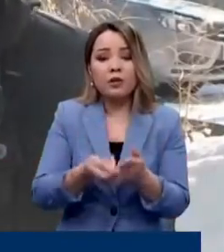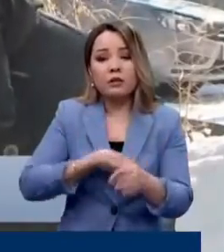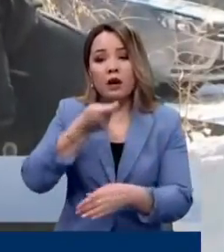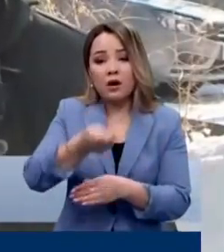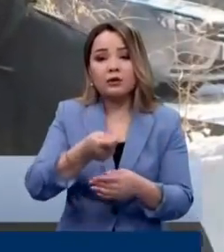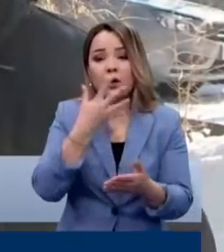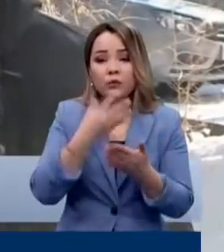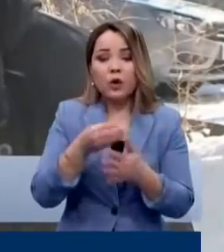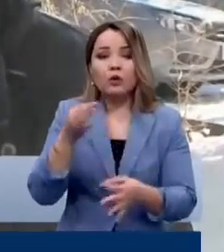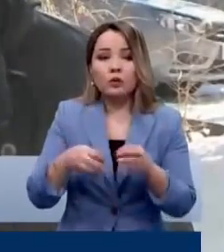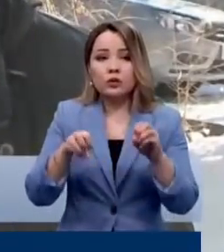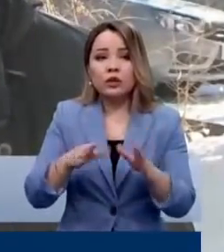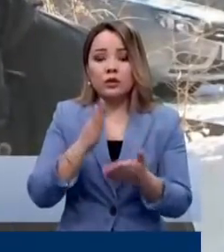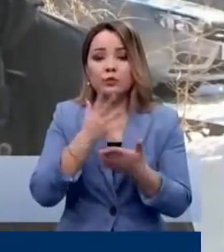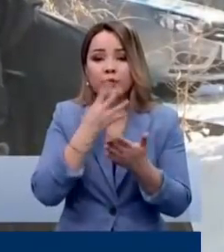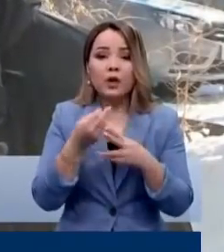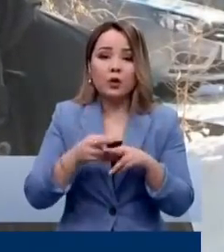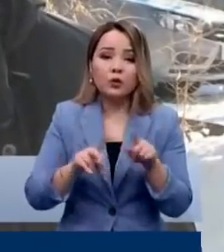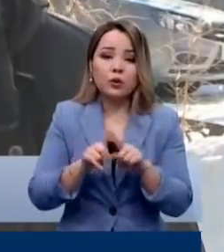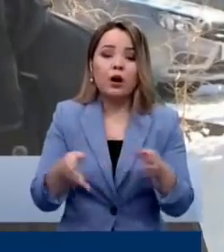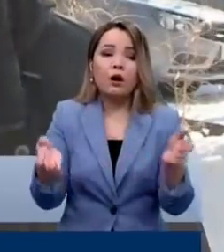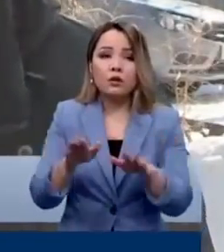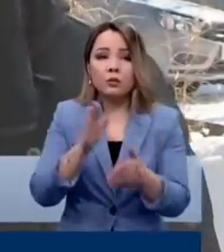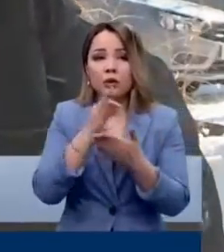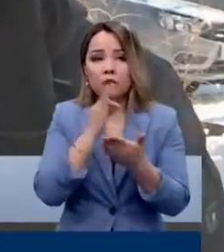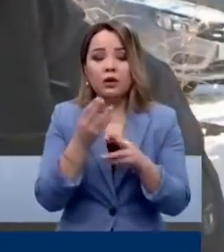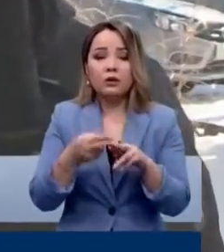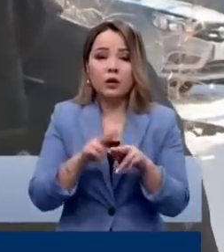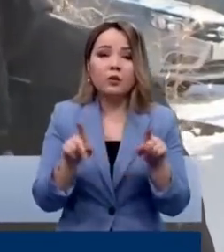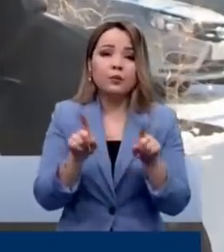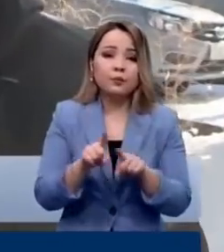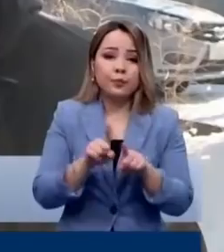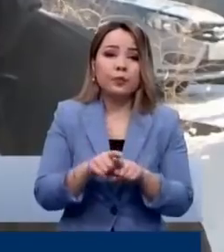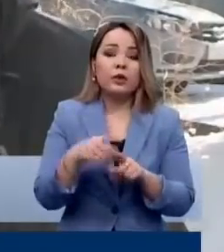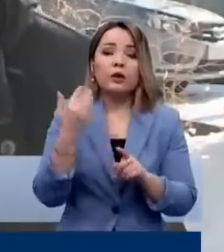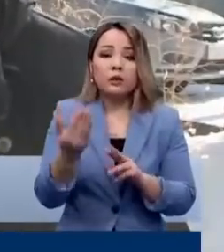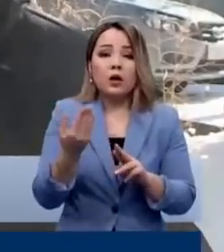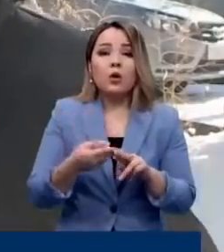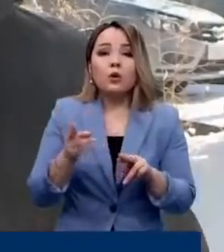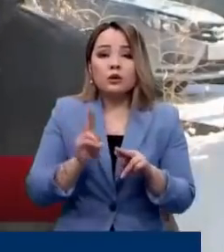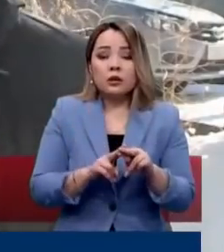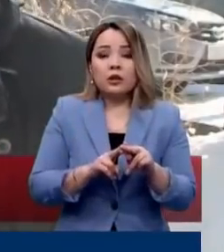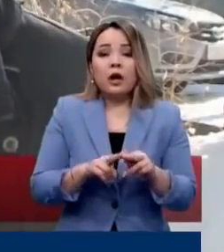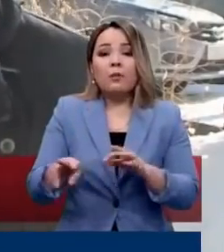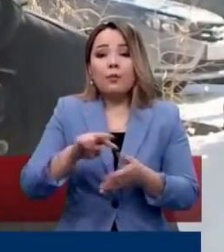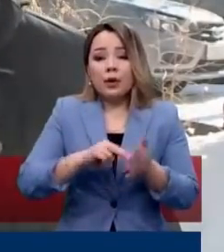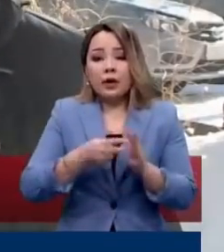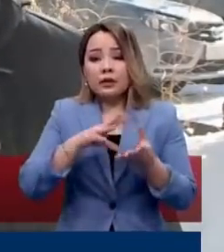сот шешімін осылай қалдыратын болса, әрі қарай бұл жаңағы осы